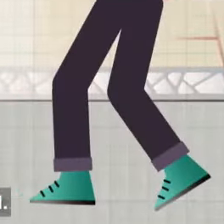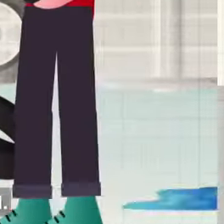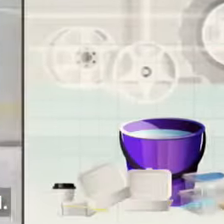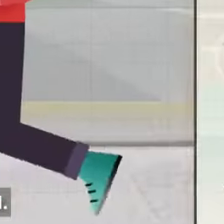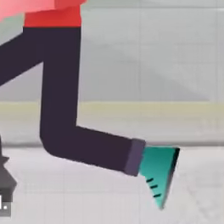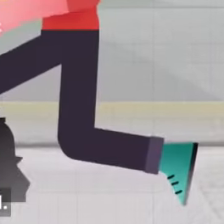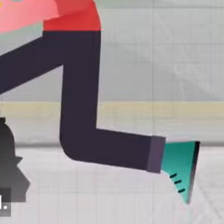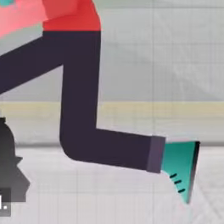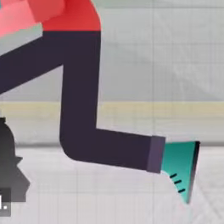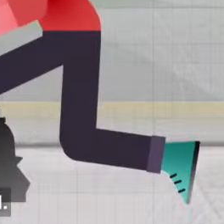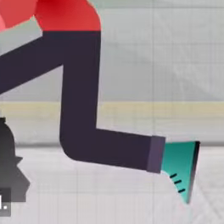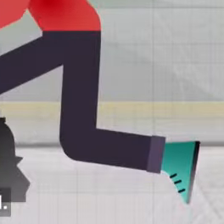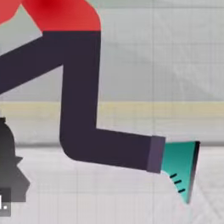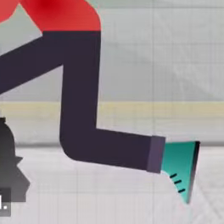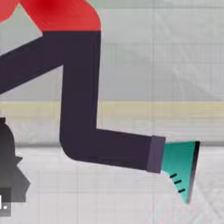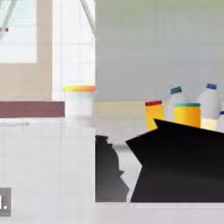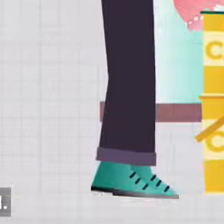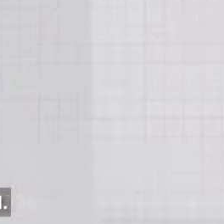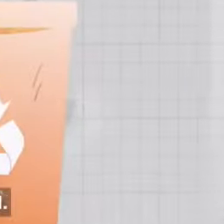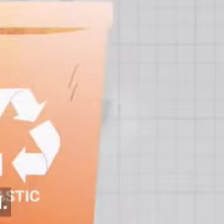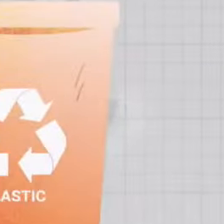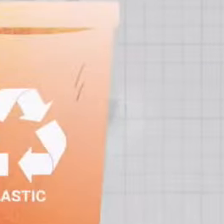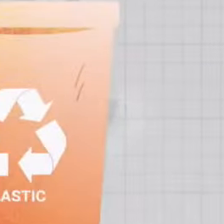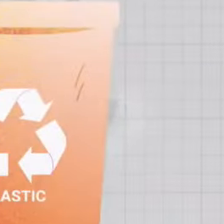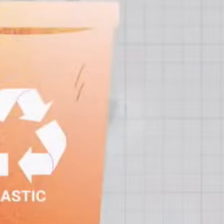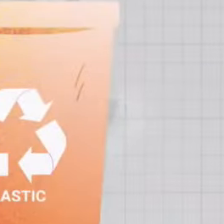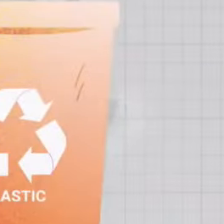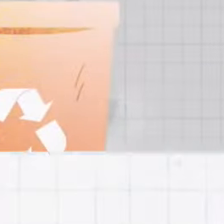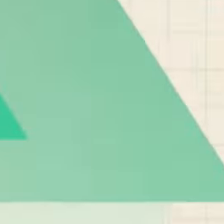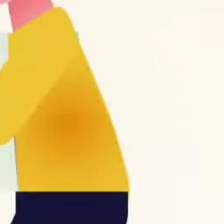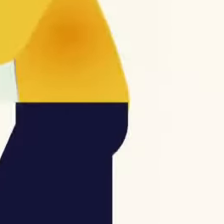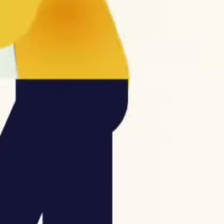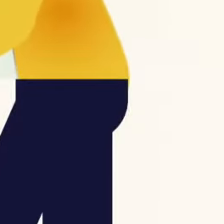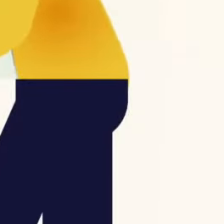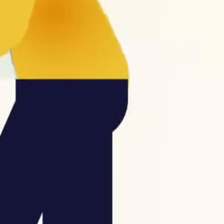yang boleh menakung air dibuang dengan betul.